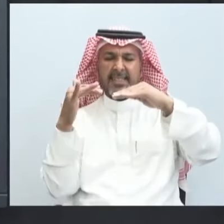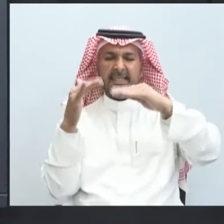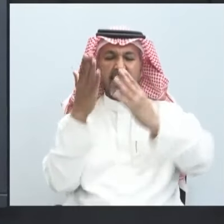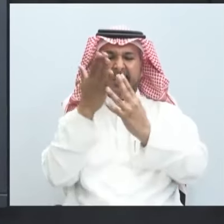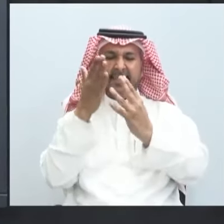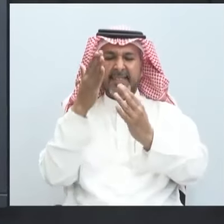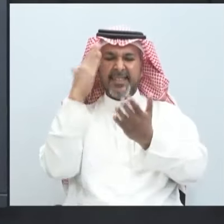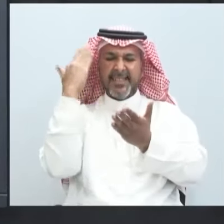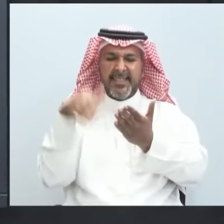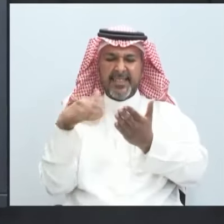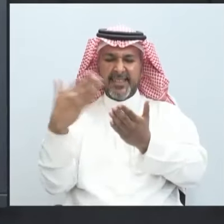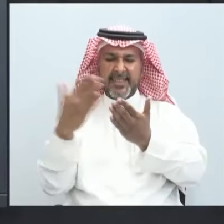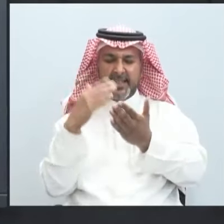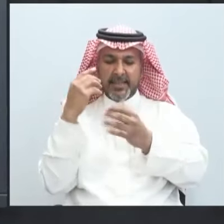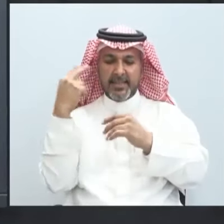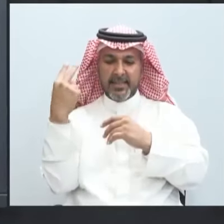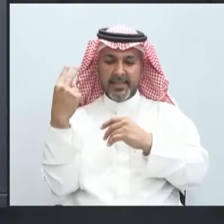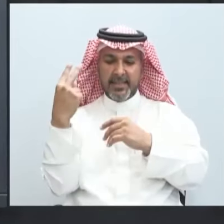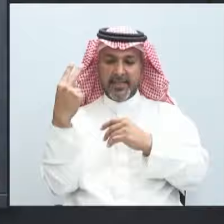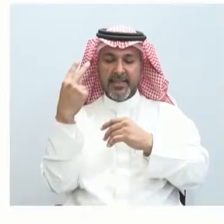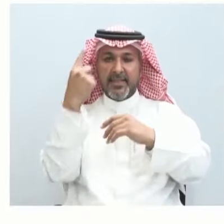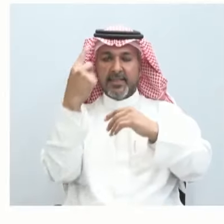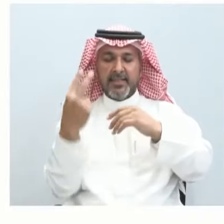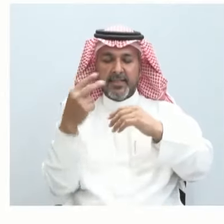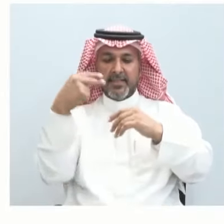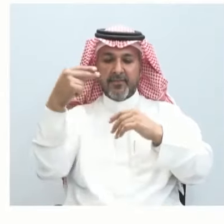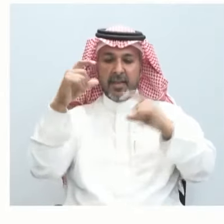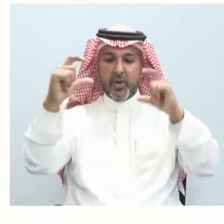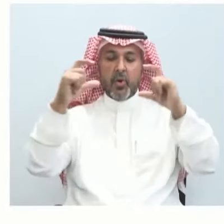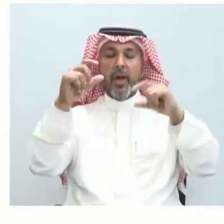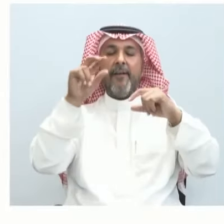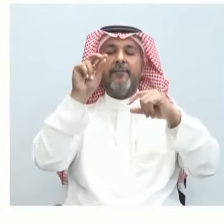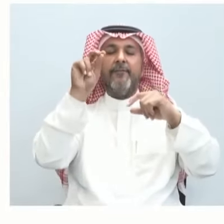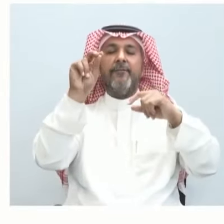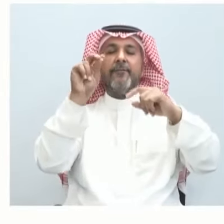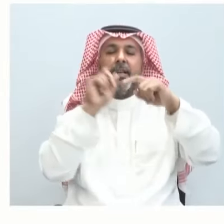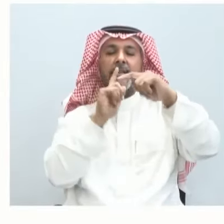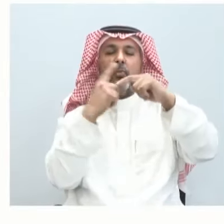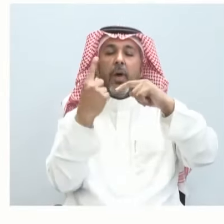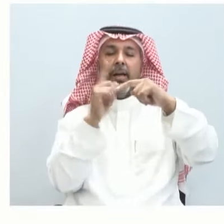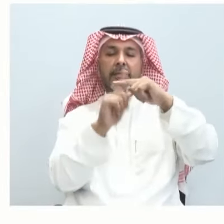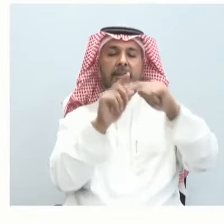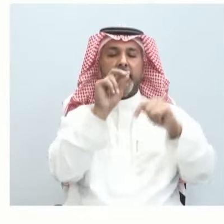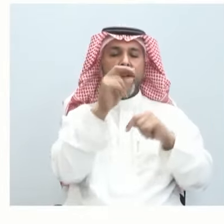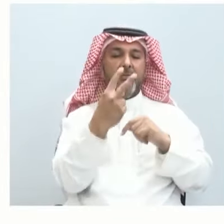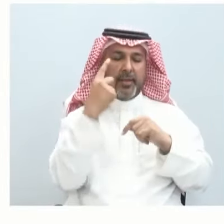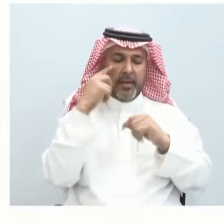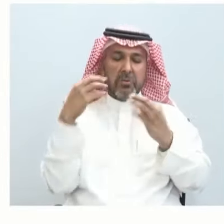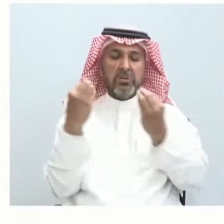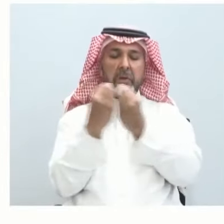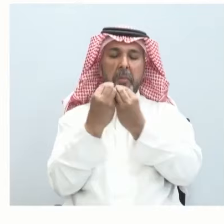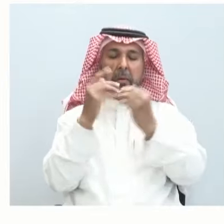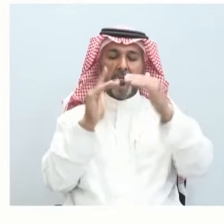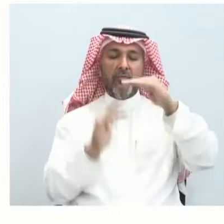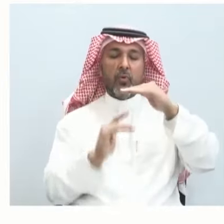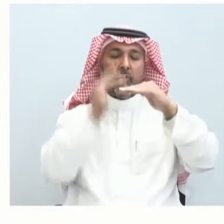القاعدتين القاعده الاولى زائد القاعده الثانيه نقصد بذلك ان سنق في جامع القاعده الاولى ع + 1